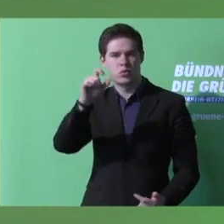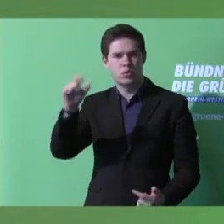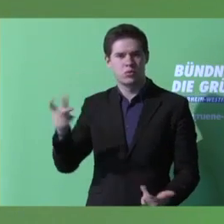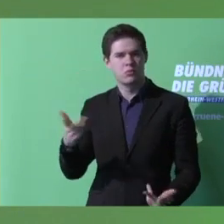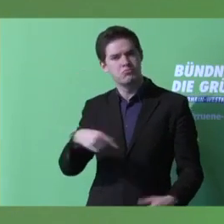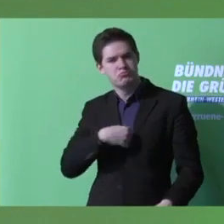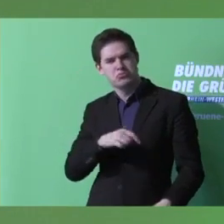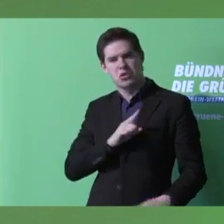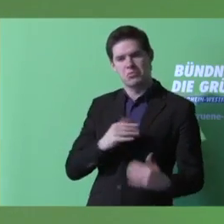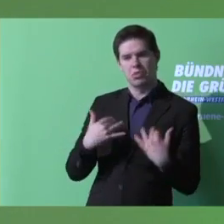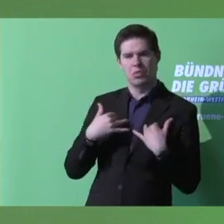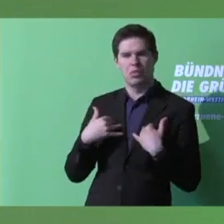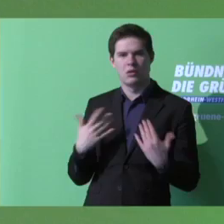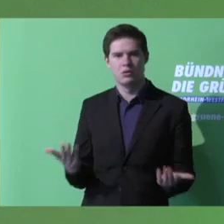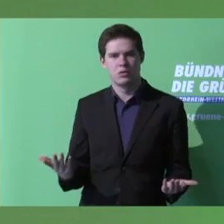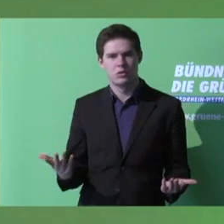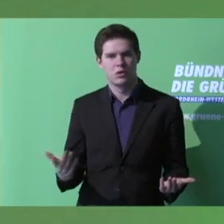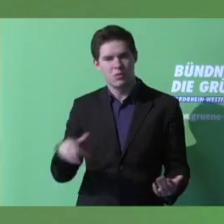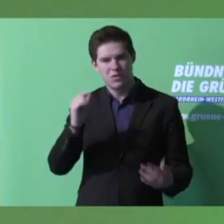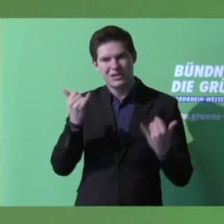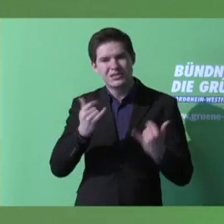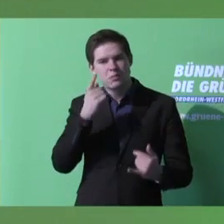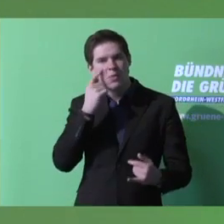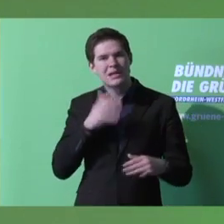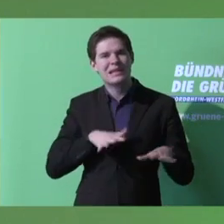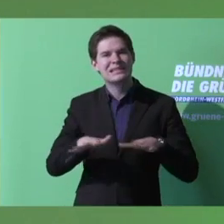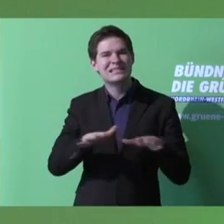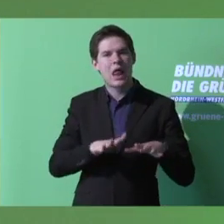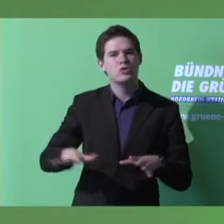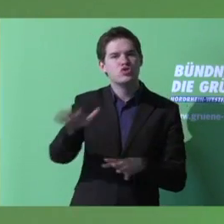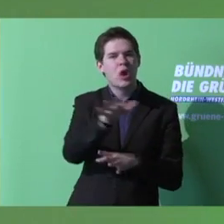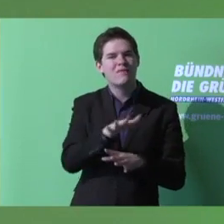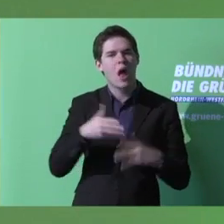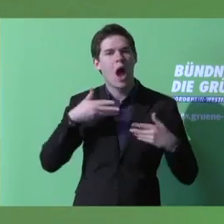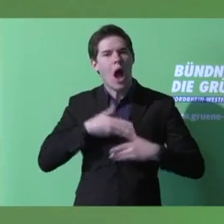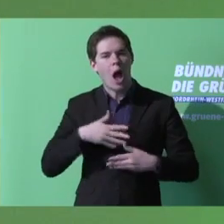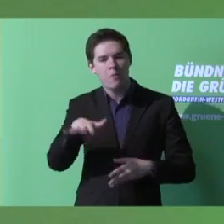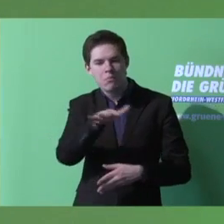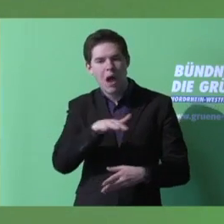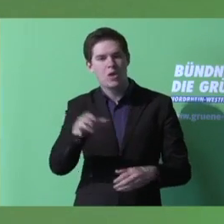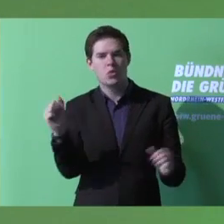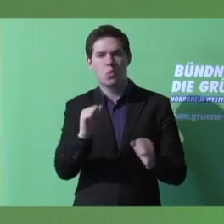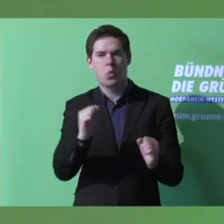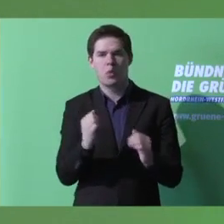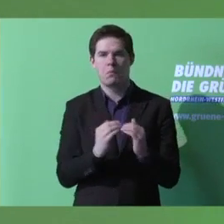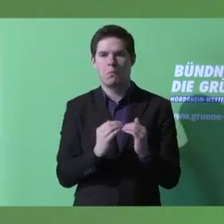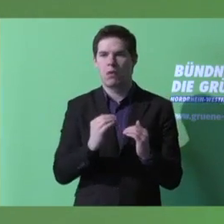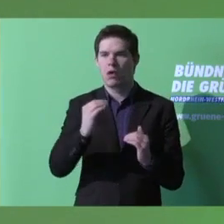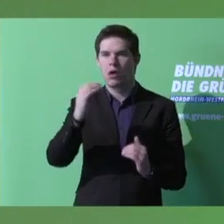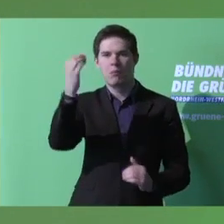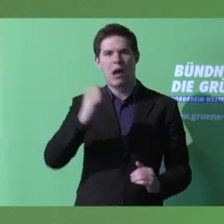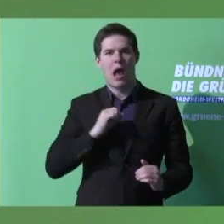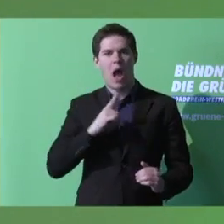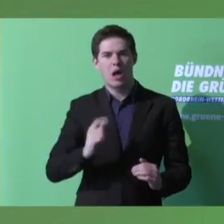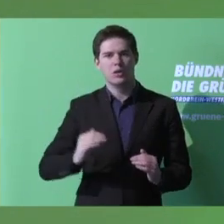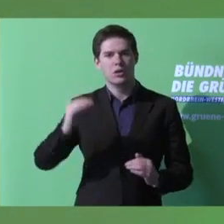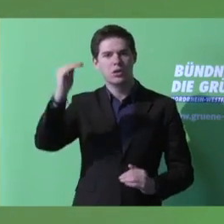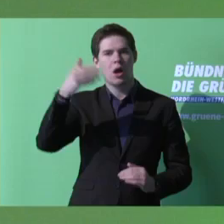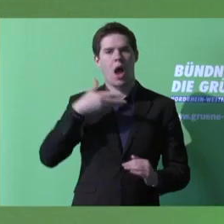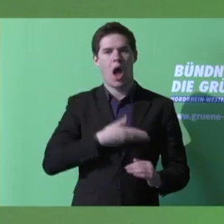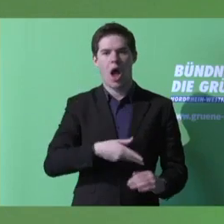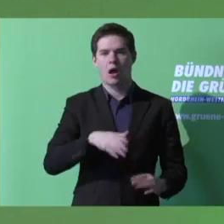des Auseinanderdriftens unserer Gesellschaft in Arm und Reich gegenüber. Und es interessiert offenbar hinter dieser